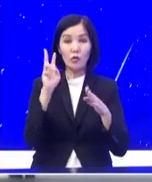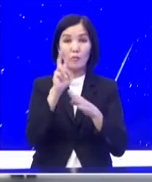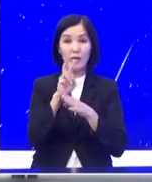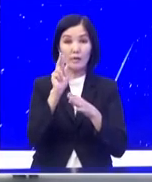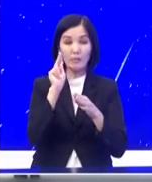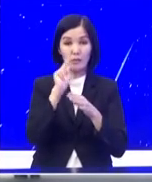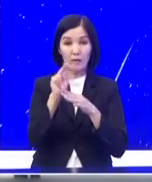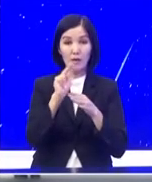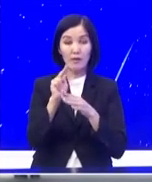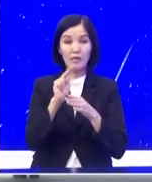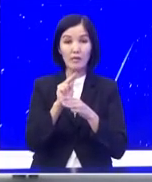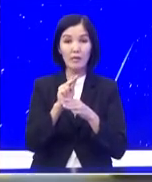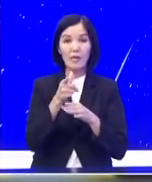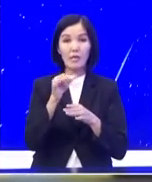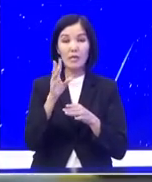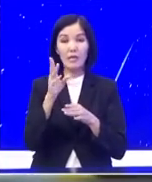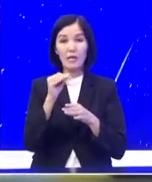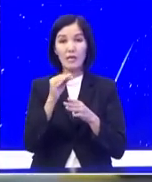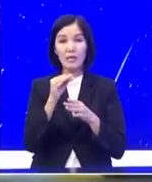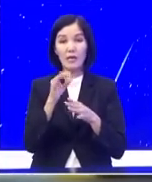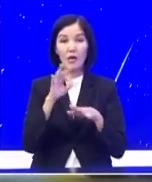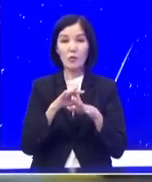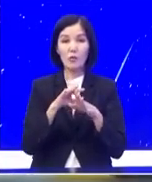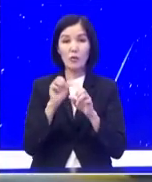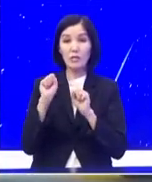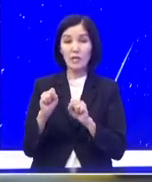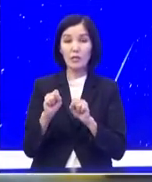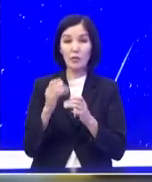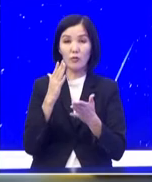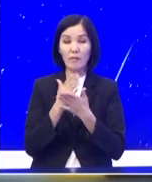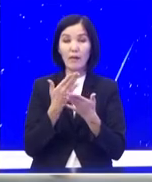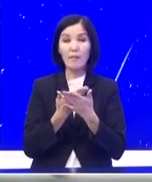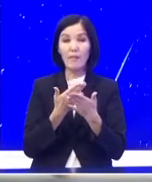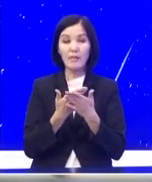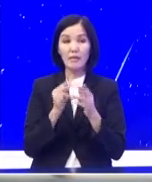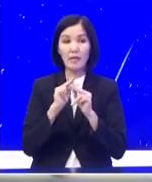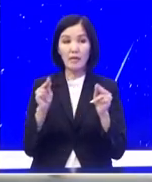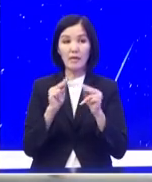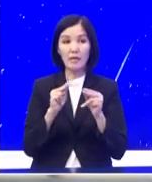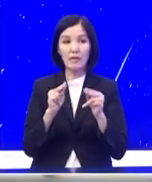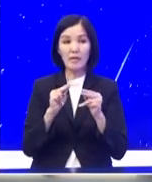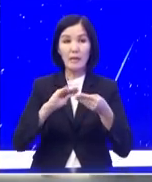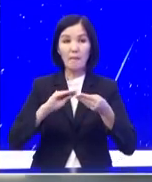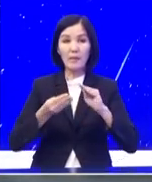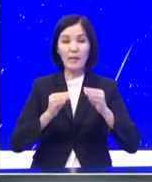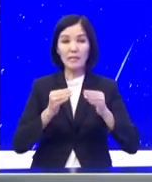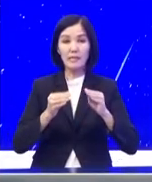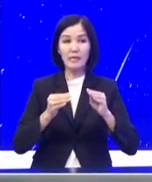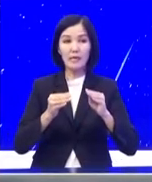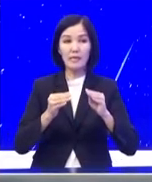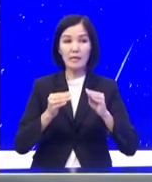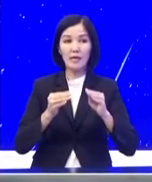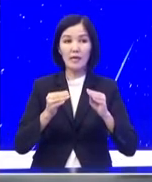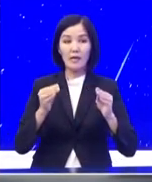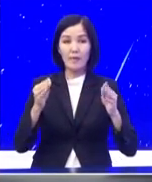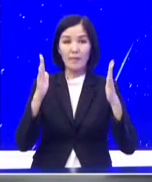оқытады. Герарда Икской вирустан сақтану жағында қарастырып қойыпты. Мәселен, ұстаз пластик қалқан мен бөлінген мобильді сынып ішінде отырып